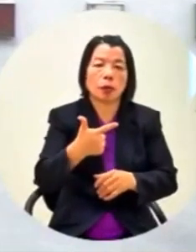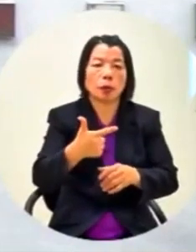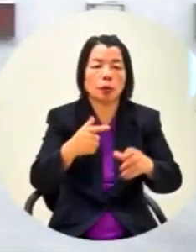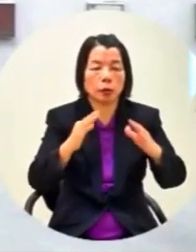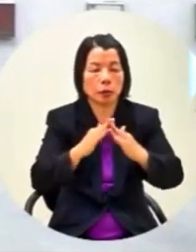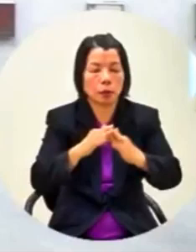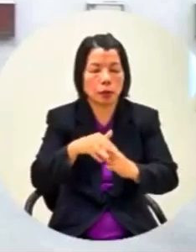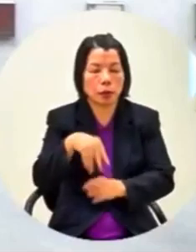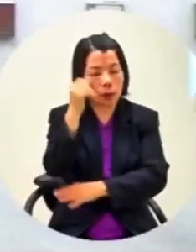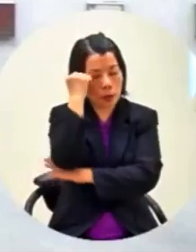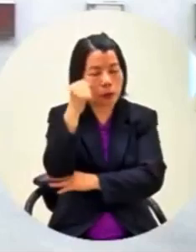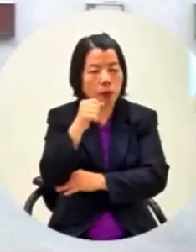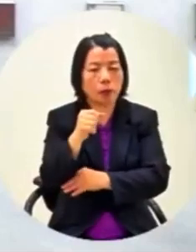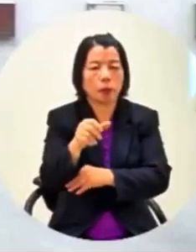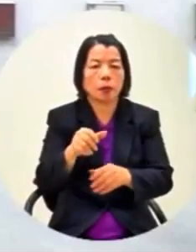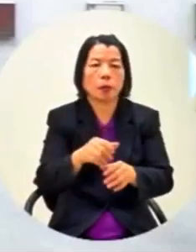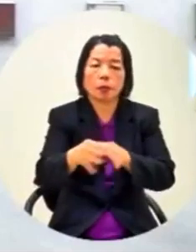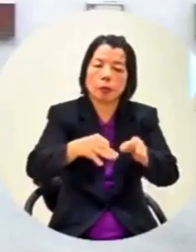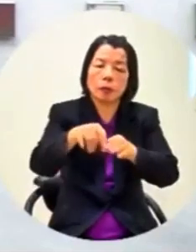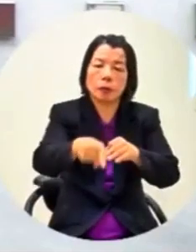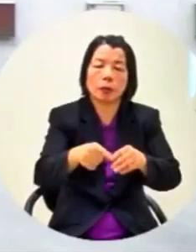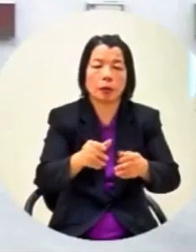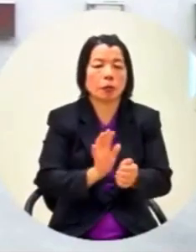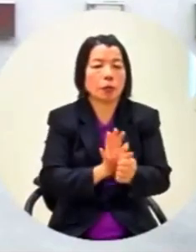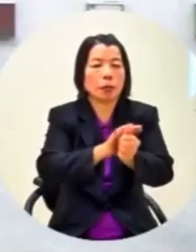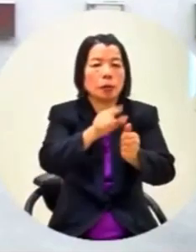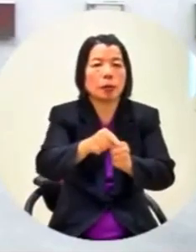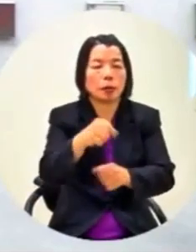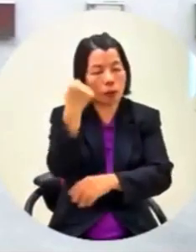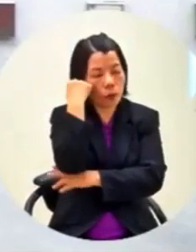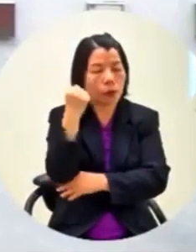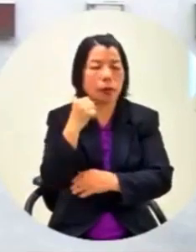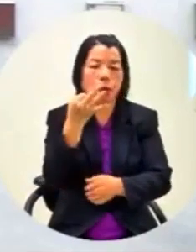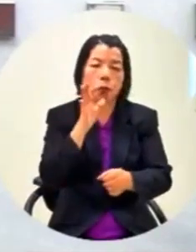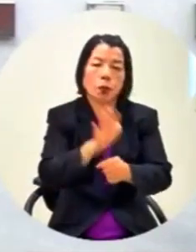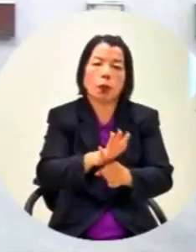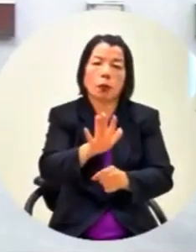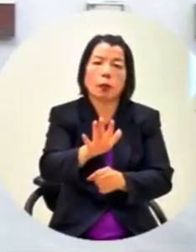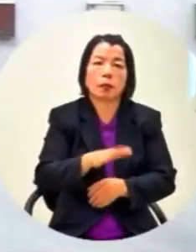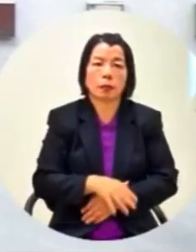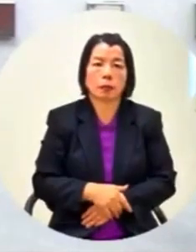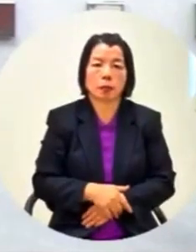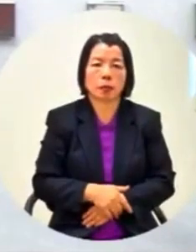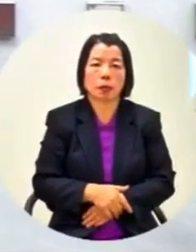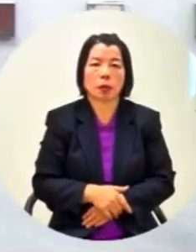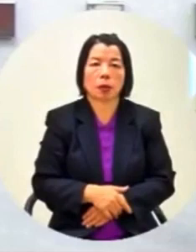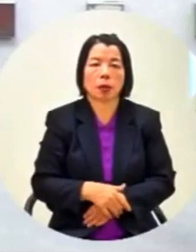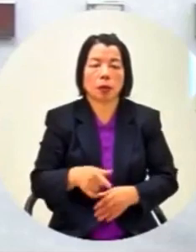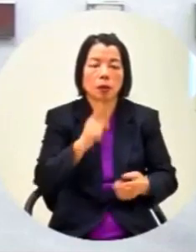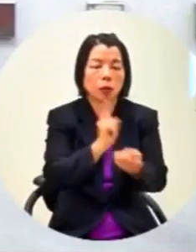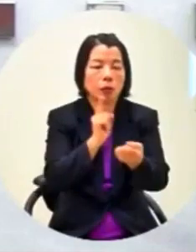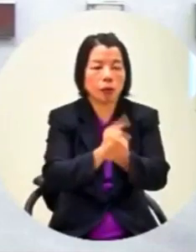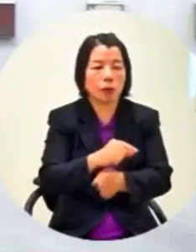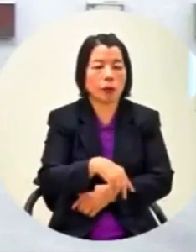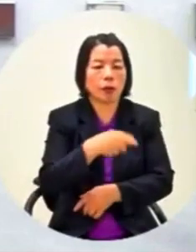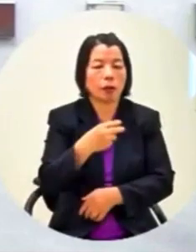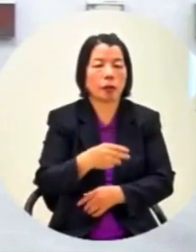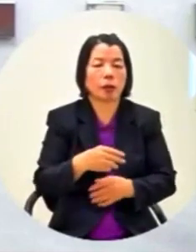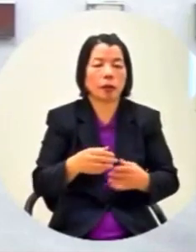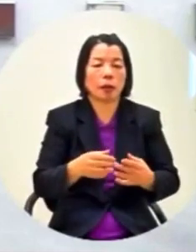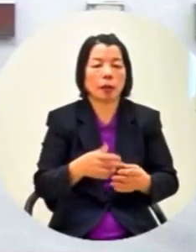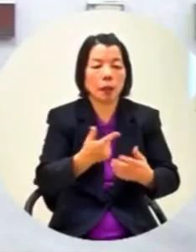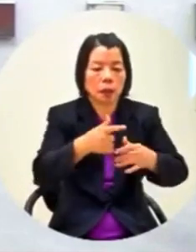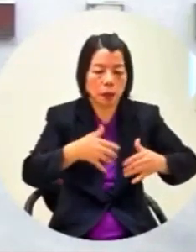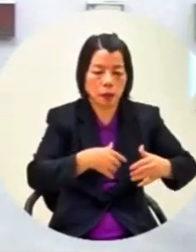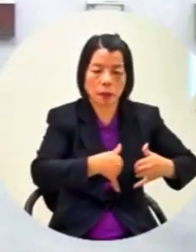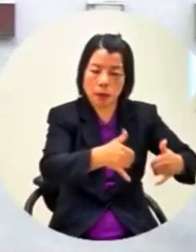者搭配爱情专案，推出了住宿的优惠，特别推荐山盟海誓2条情人的旅游。